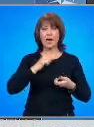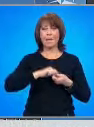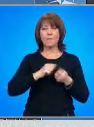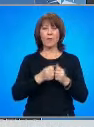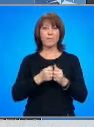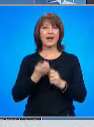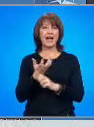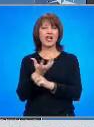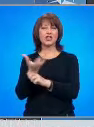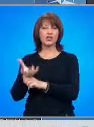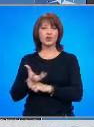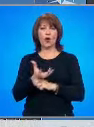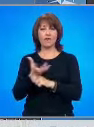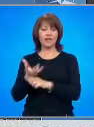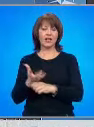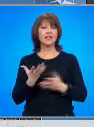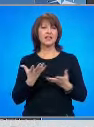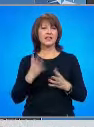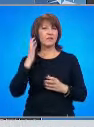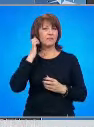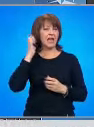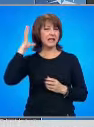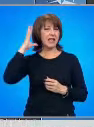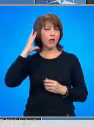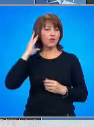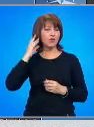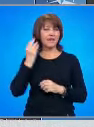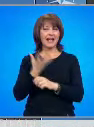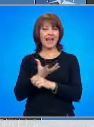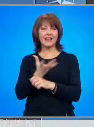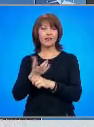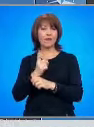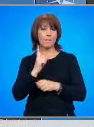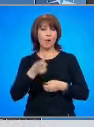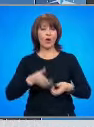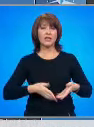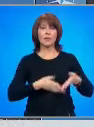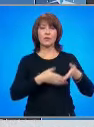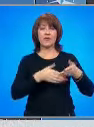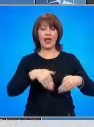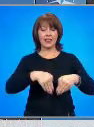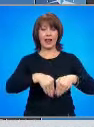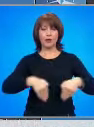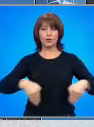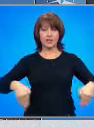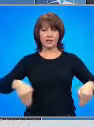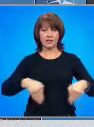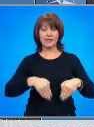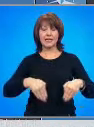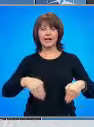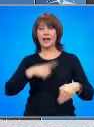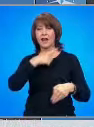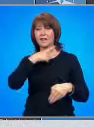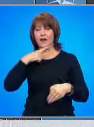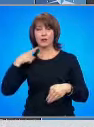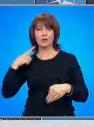дронове. Със стотици устройства за заглушаване на дронове, които могат да помогнат за неутрализиране на руските и ирански дронове